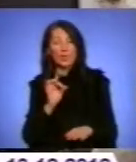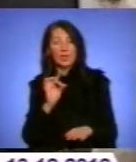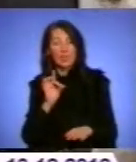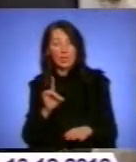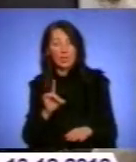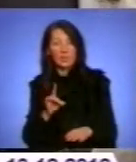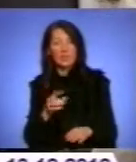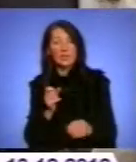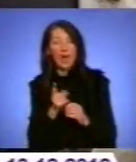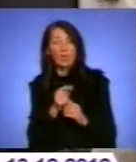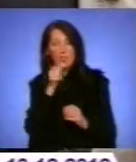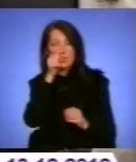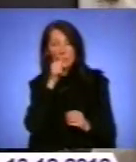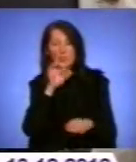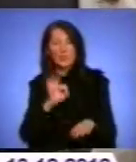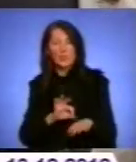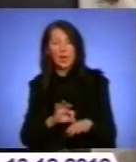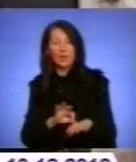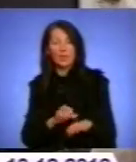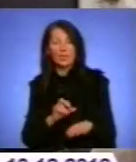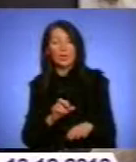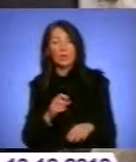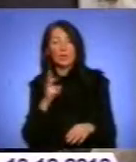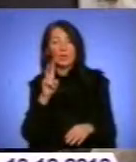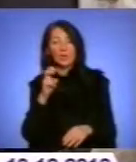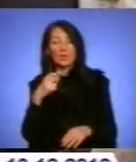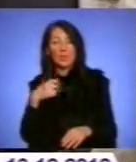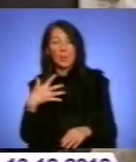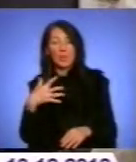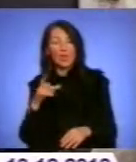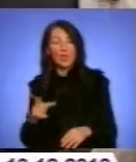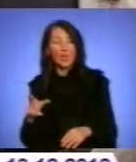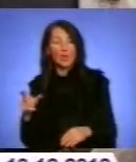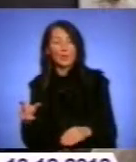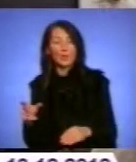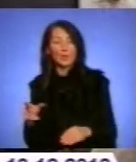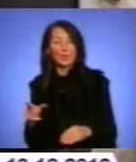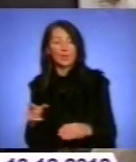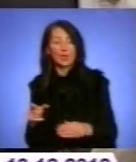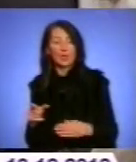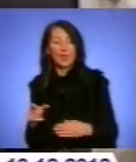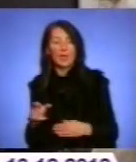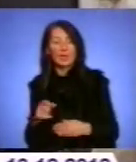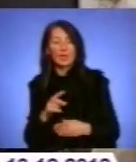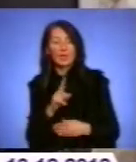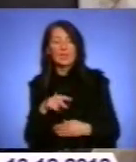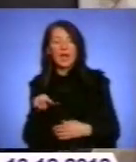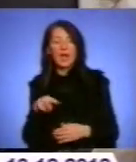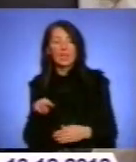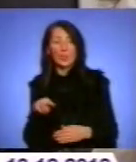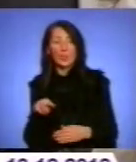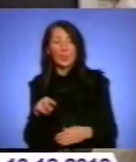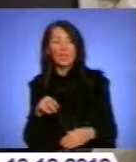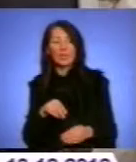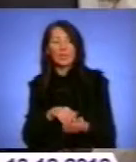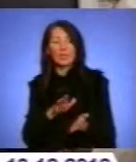За 11 місяців захворіло 215 осіб. За листопад